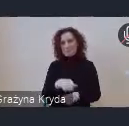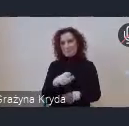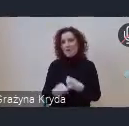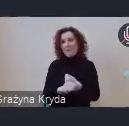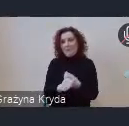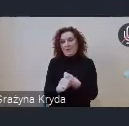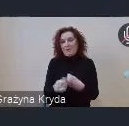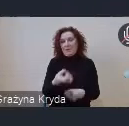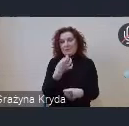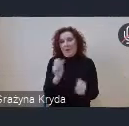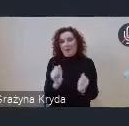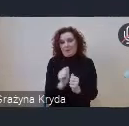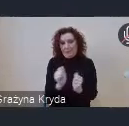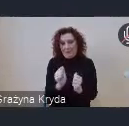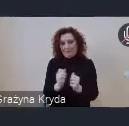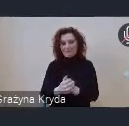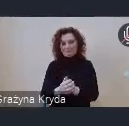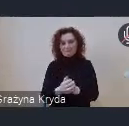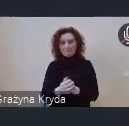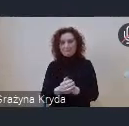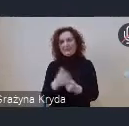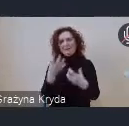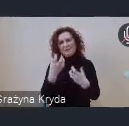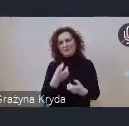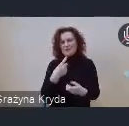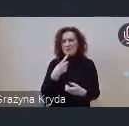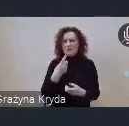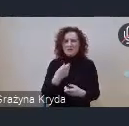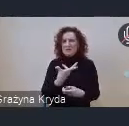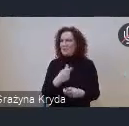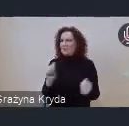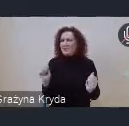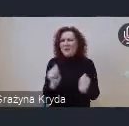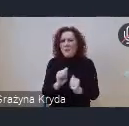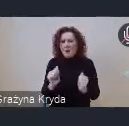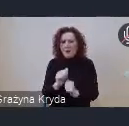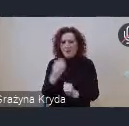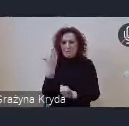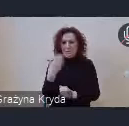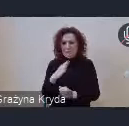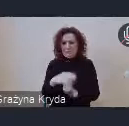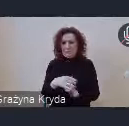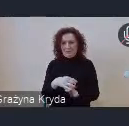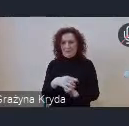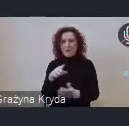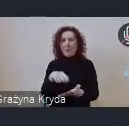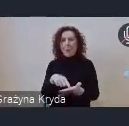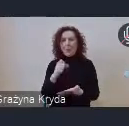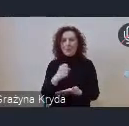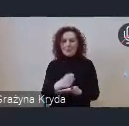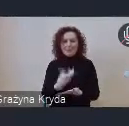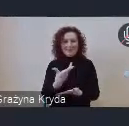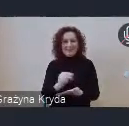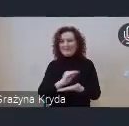O.S.T.R ja bym chciałbym powiedzieć żebyście się tak bardzo nie bali tego w sensie takim że to ustawa nie jest tak skonstruowana że